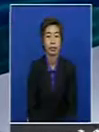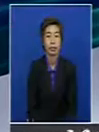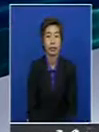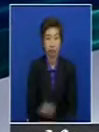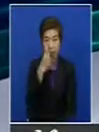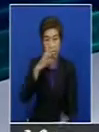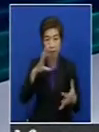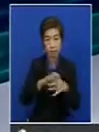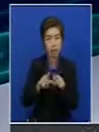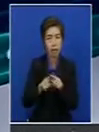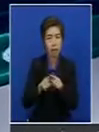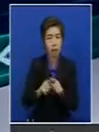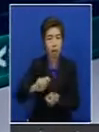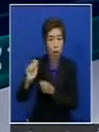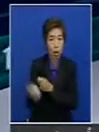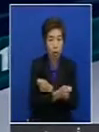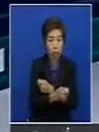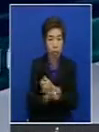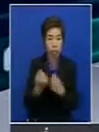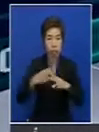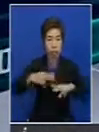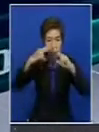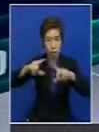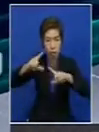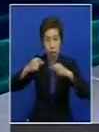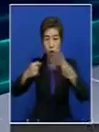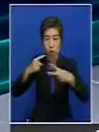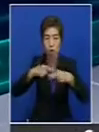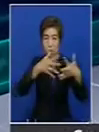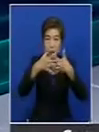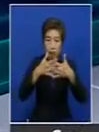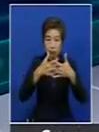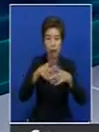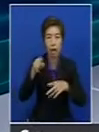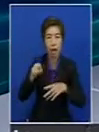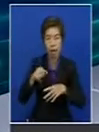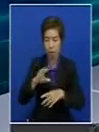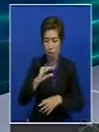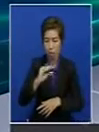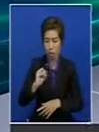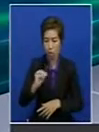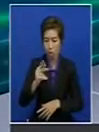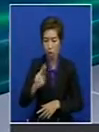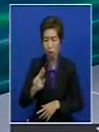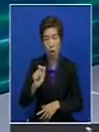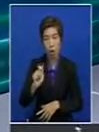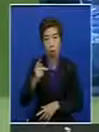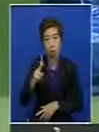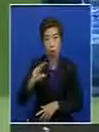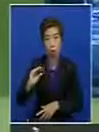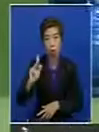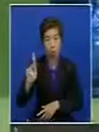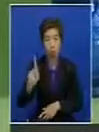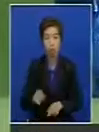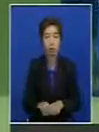ไปดูที่ความเคลื่อนไหวของผลการแข่งขันกอล์ฟ2รายการดังนะครับทั้งที่อเมริกาและก็ที่ประเทศโมร็อกโกครับเริ่มกันที่ศึกกอล์ฟ